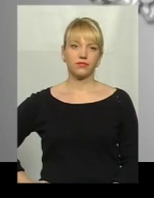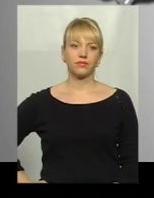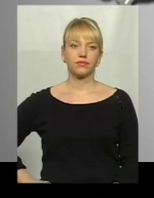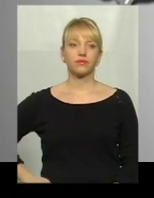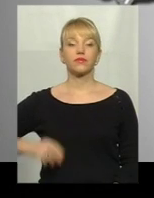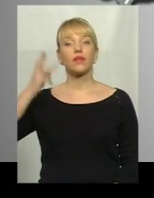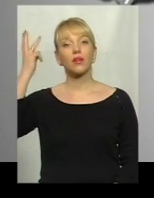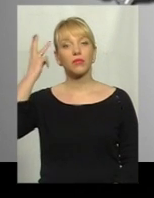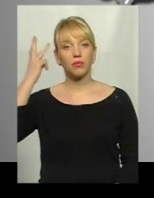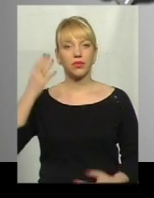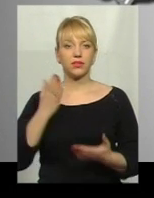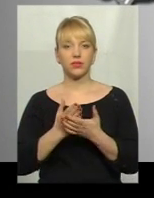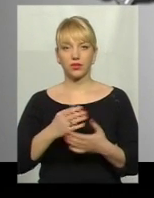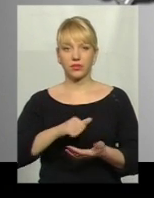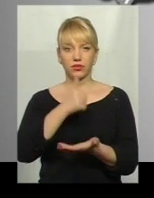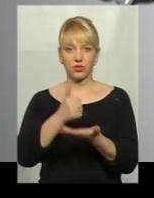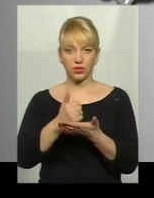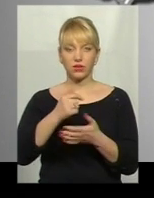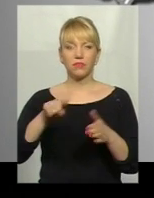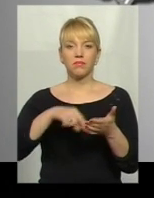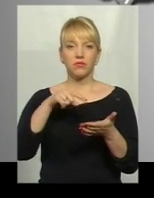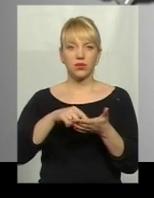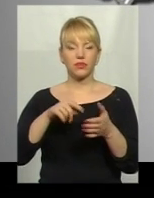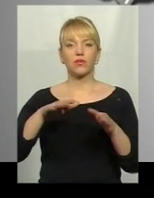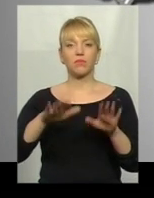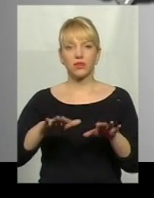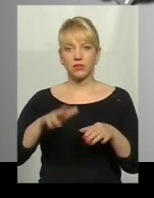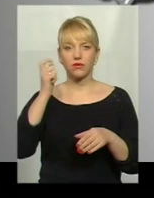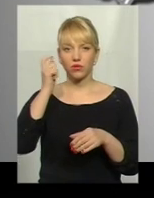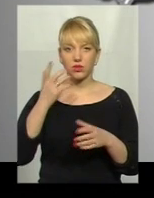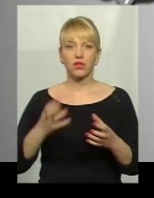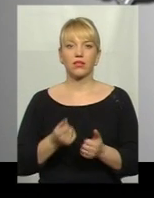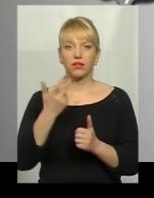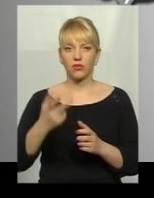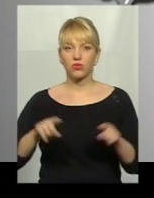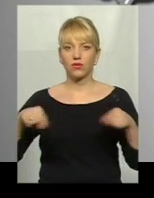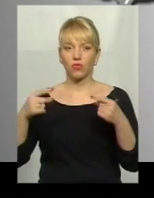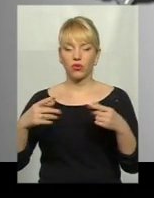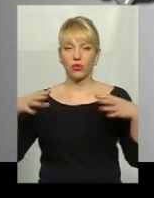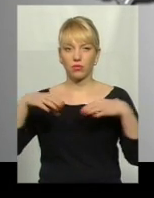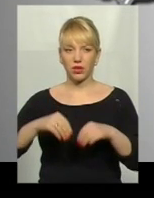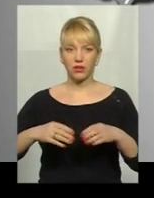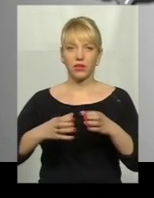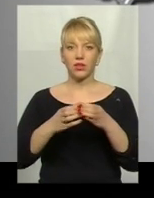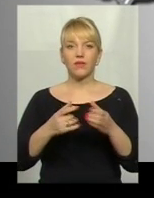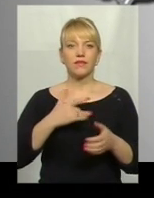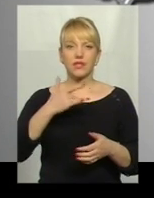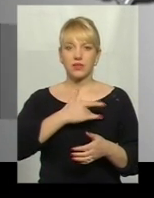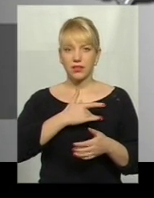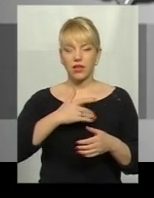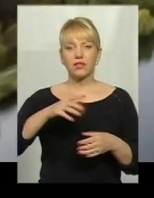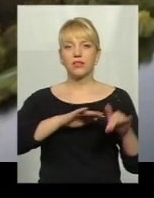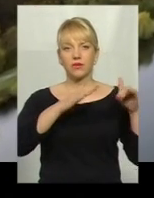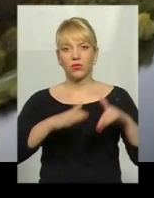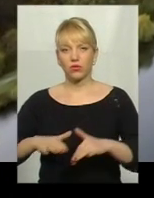Хмельниччина посідає чільне місце в Україні за кількістю створених об'єднаних територіальних громад та їхніми розмірами. В самому серці подільських